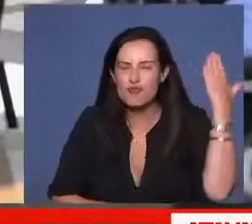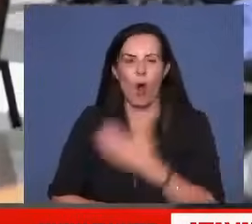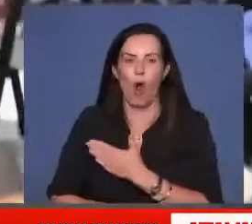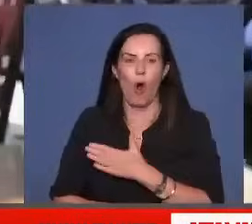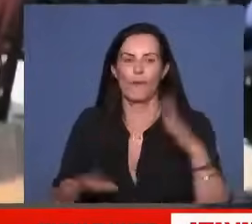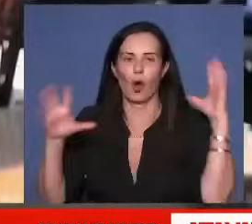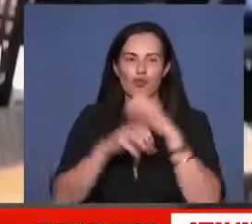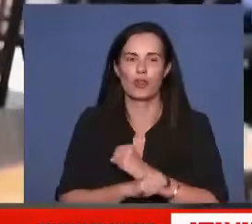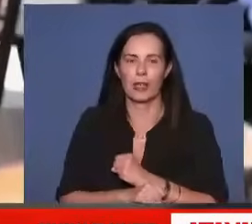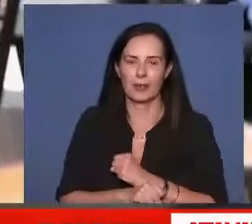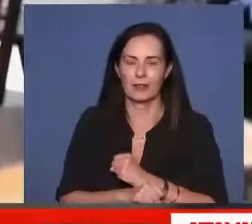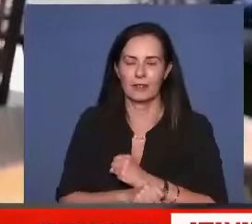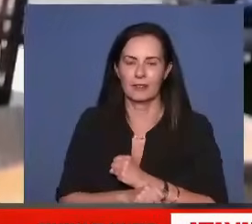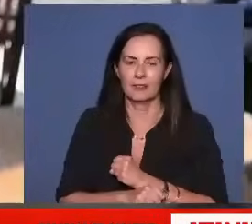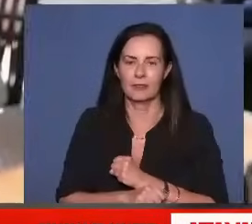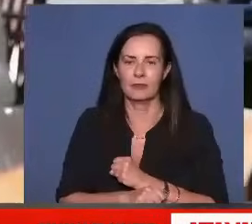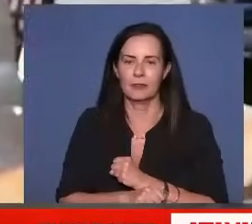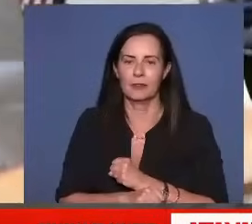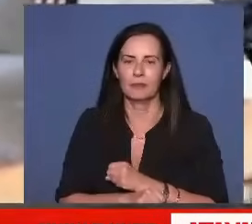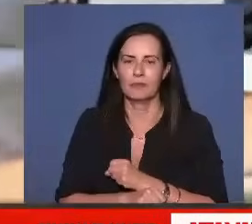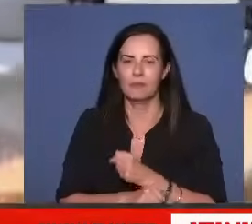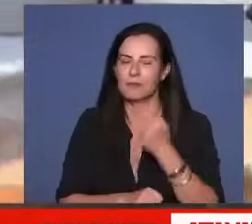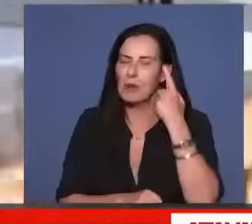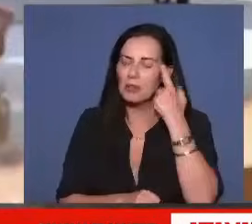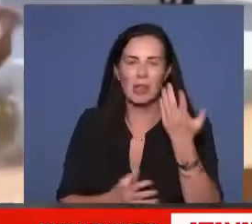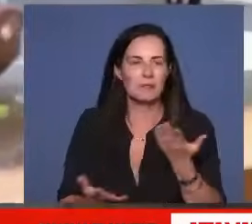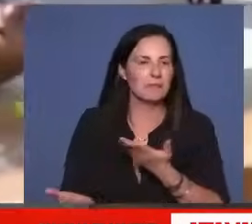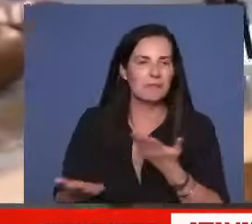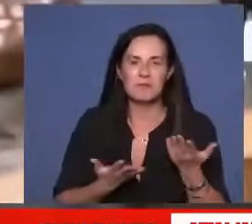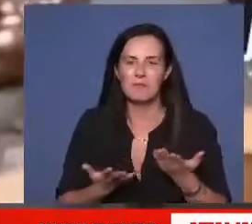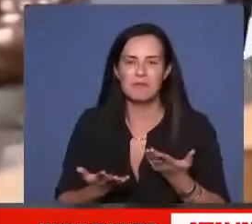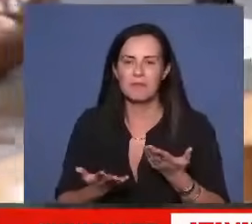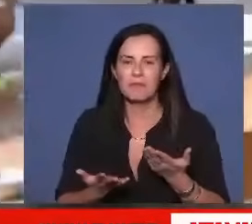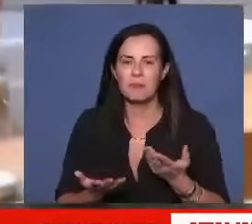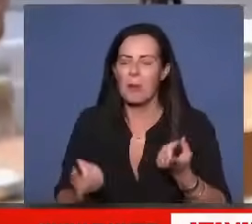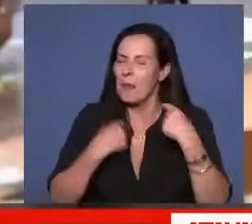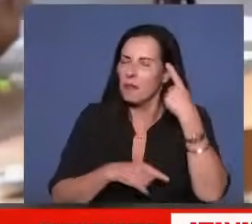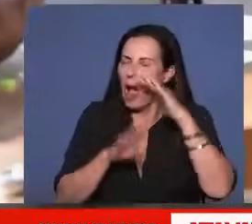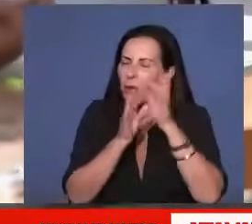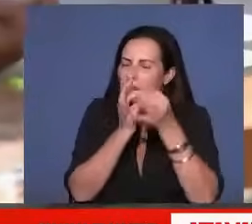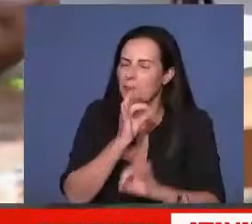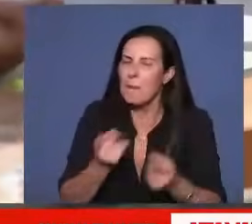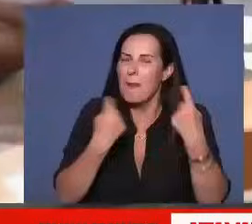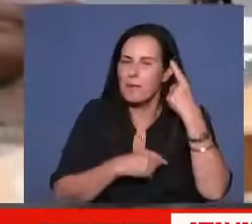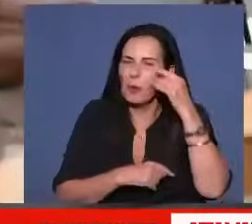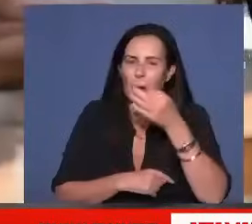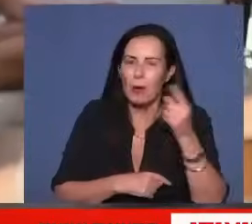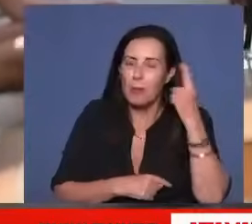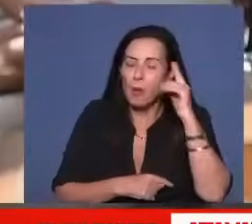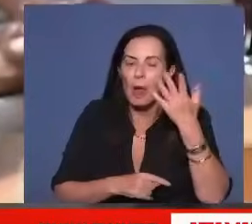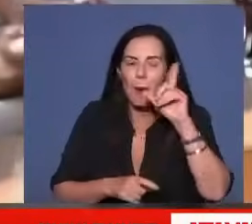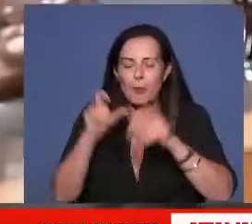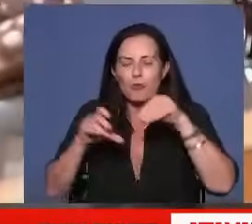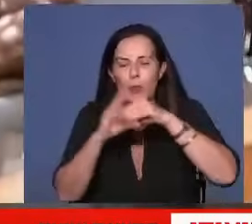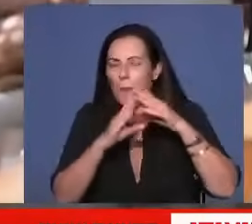לחלוטין. יש לך מושג מאיפה, איך הם ידעו כאילו כזה מודיעין, הבנתי שהם ידעו כמה גרים בכל